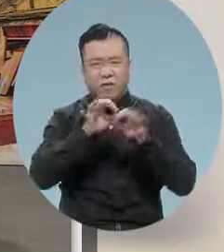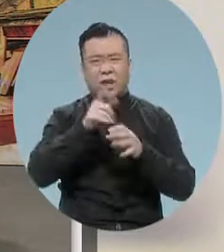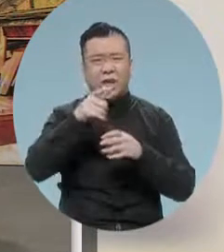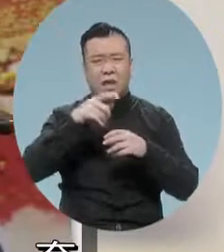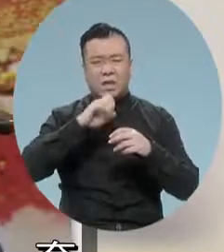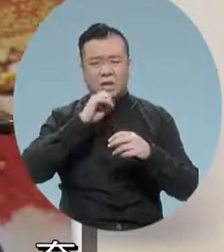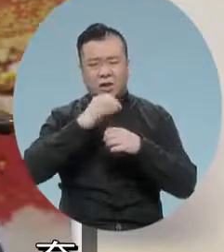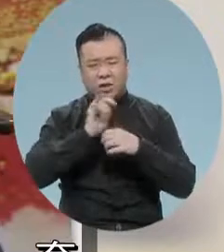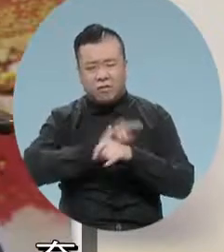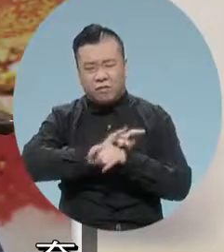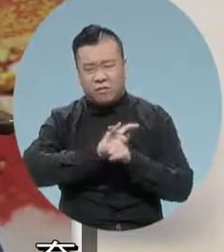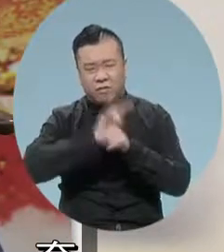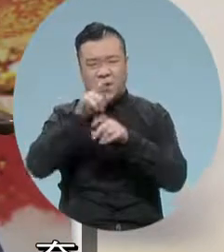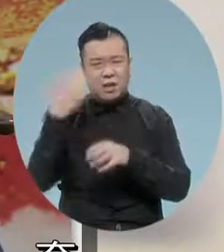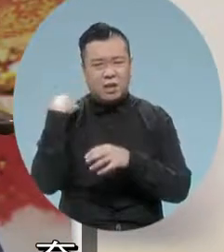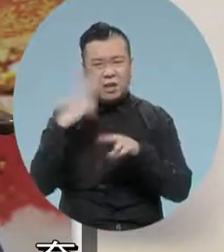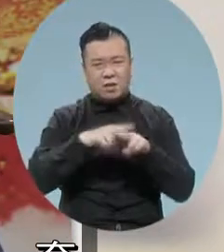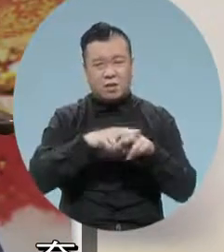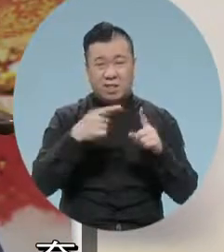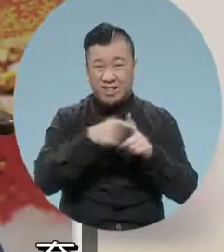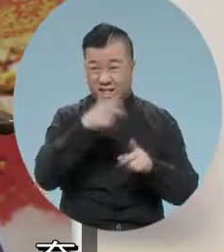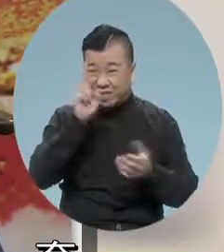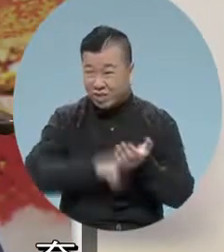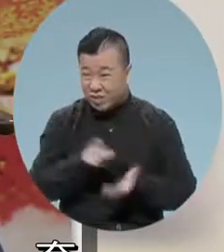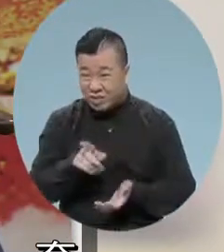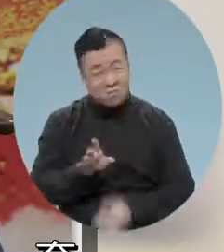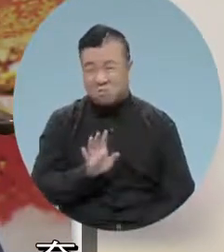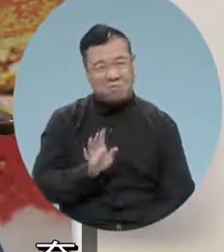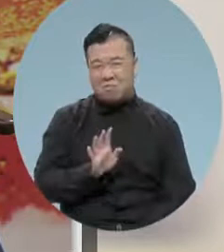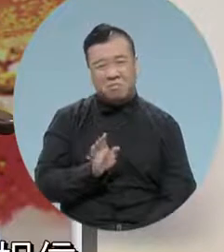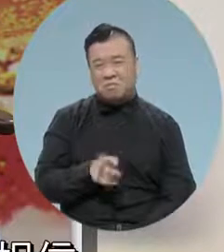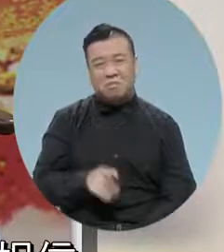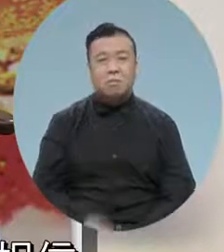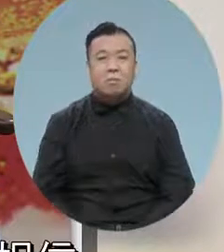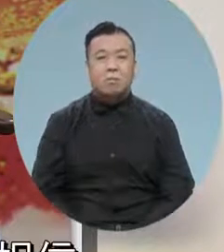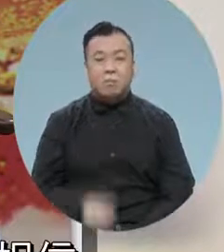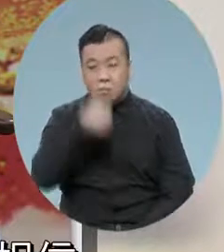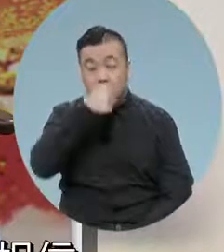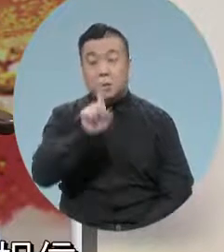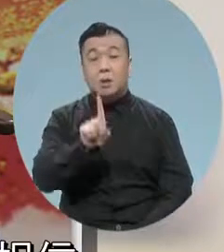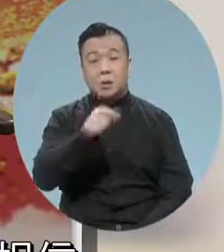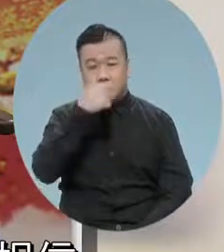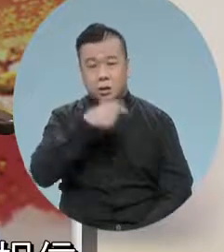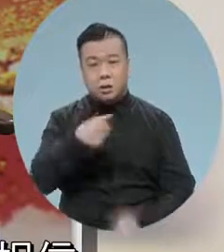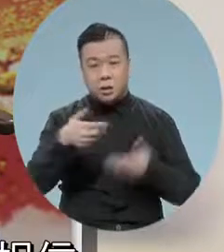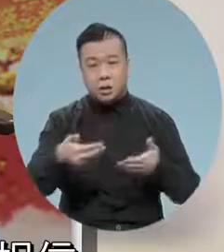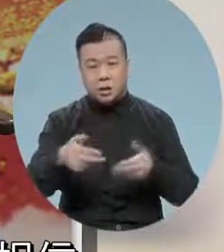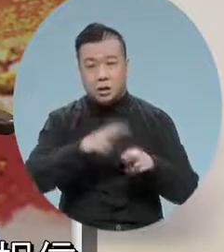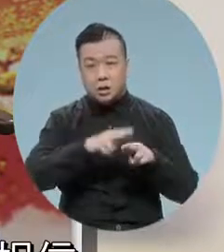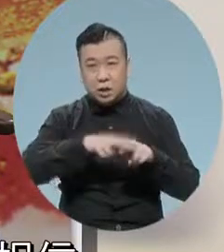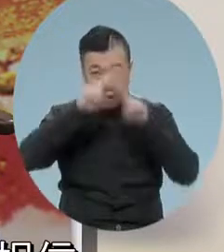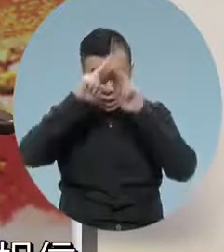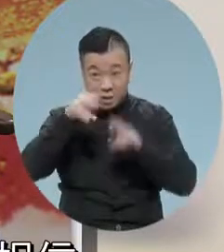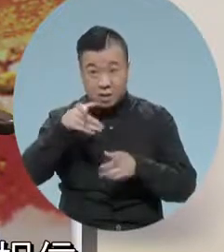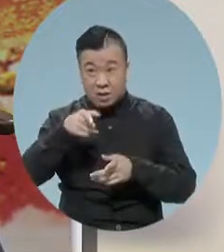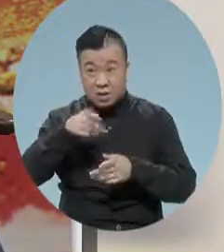星啊，成唔夠100年前嘅中國人係冇人信呢一套嘢。厲害就厲害在，唔係今日嘅中國共產黨信